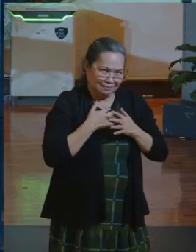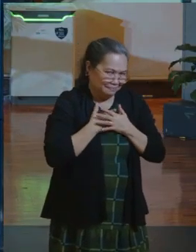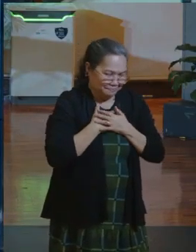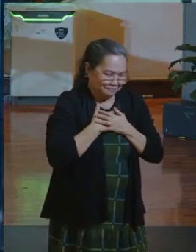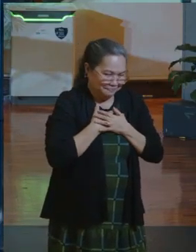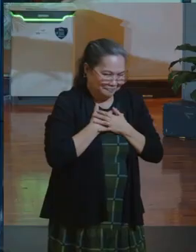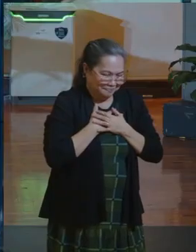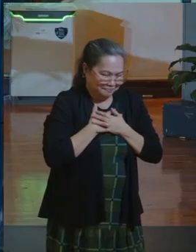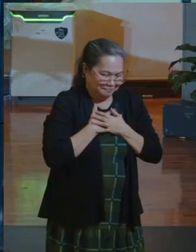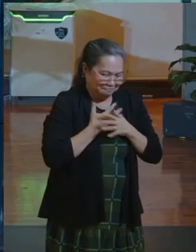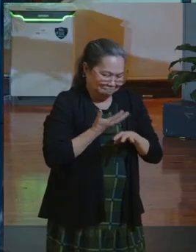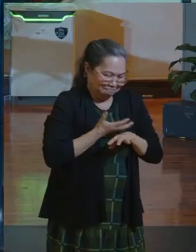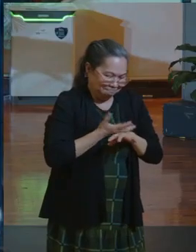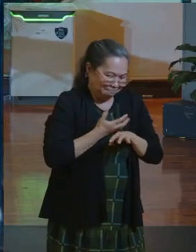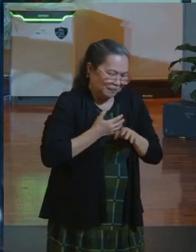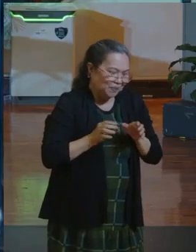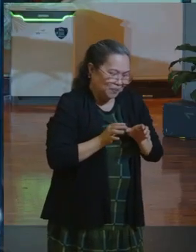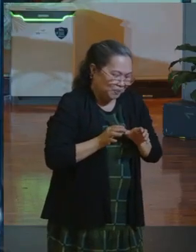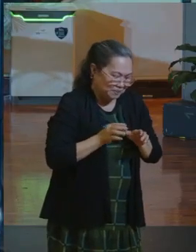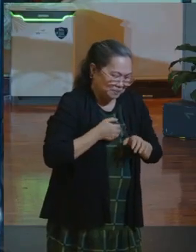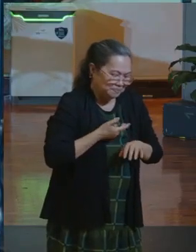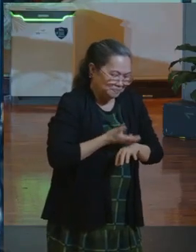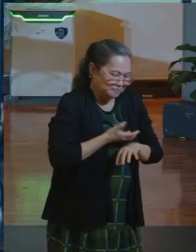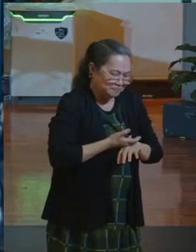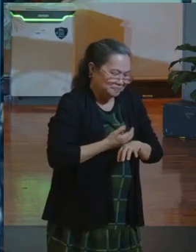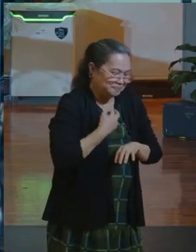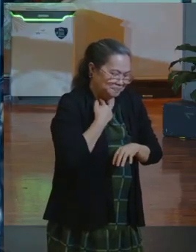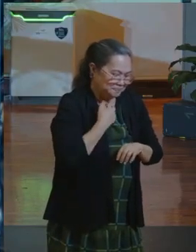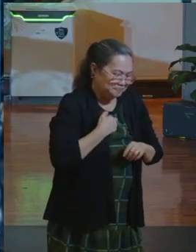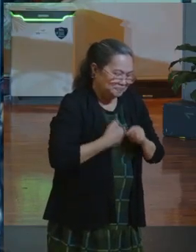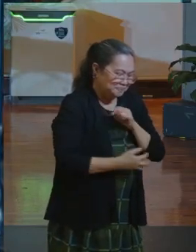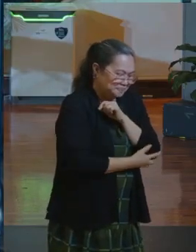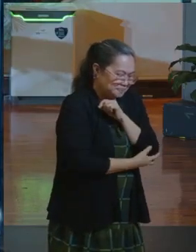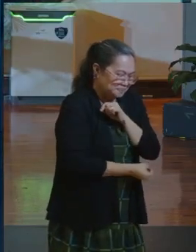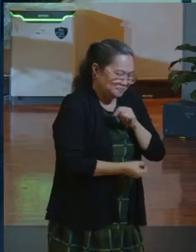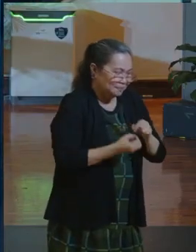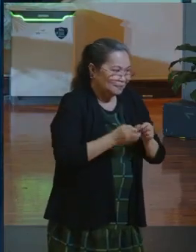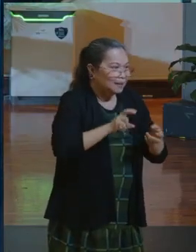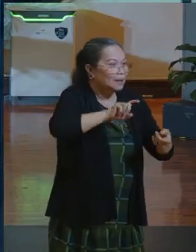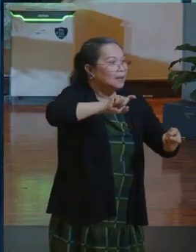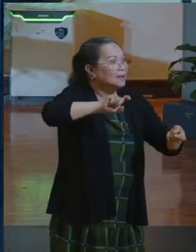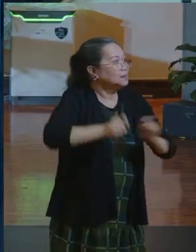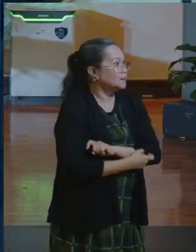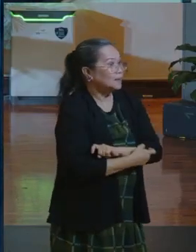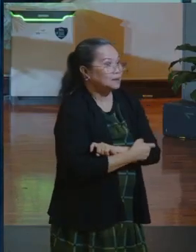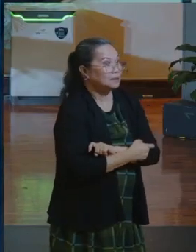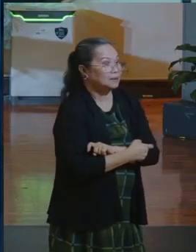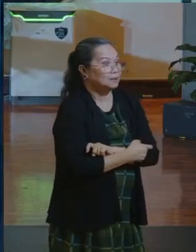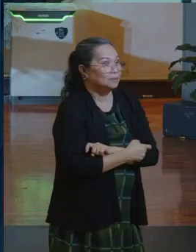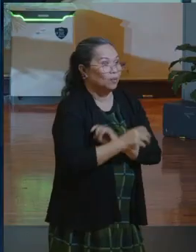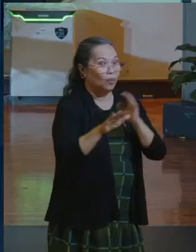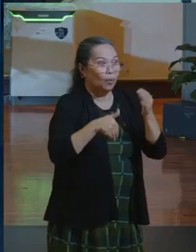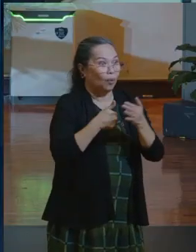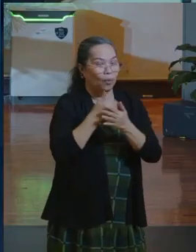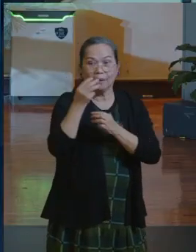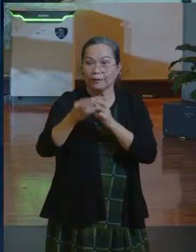Mga ordinaryo tao po, pinili ng Panginoon at binalikad nila ang buong